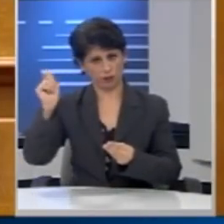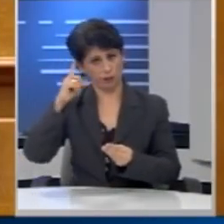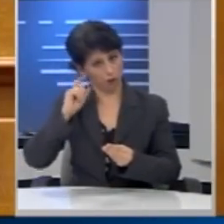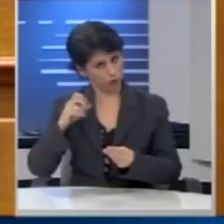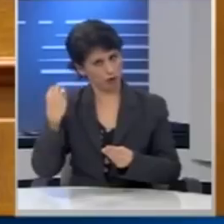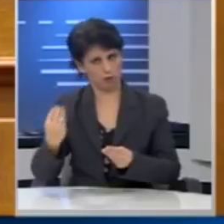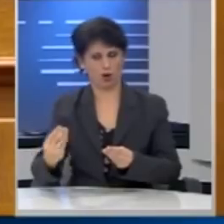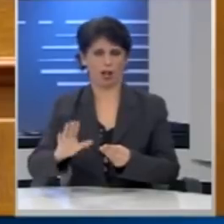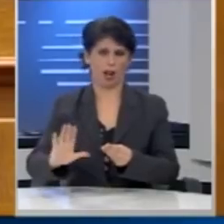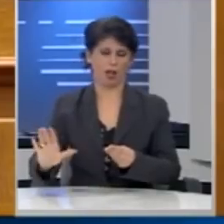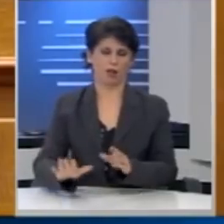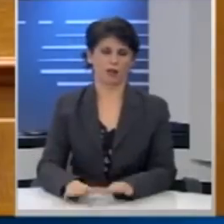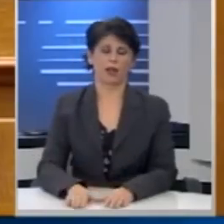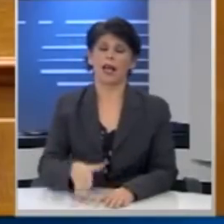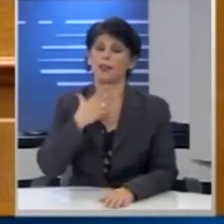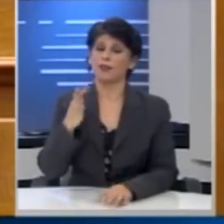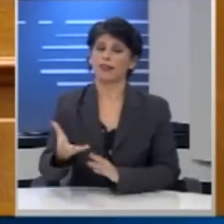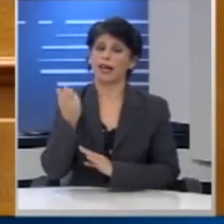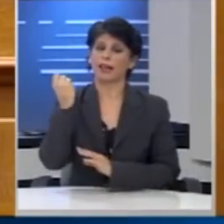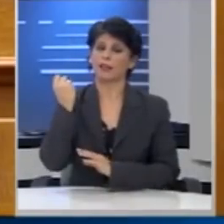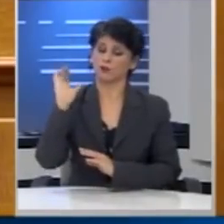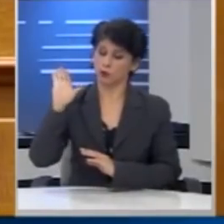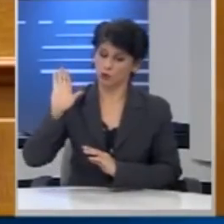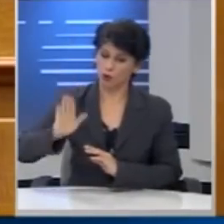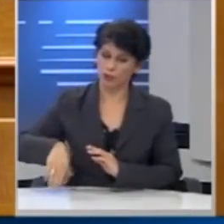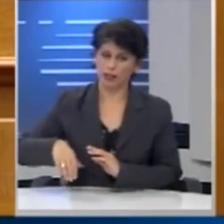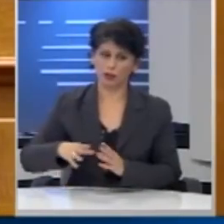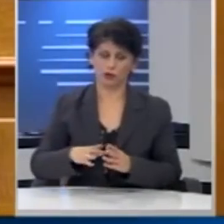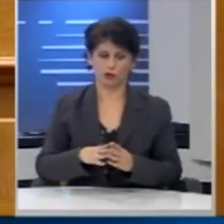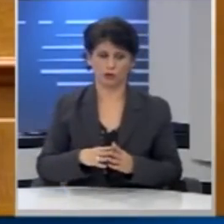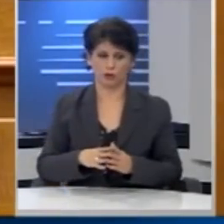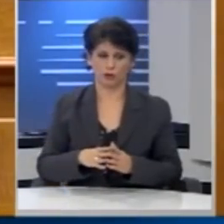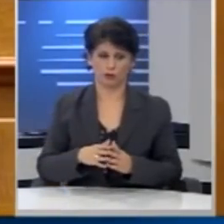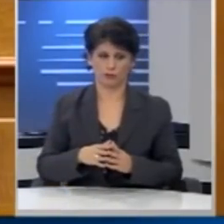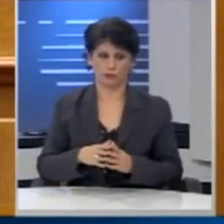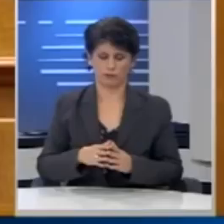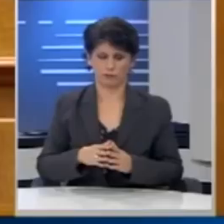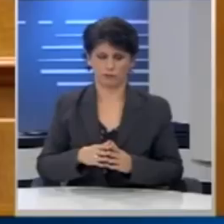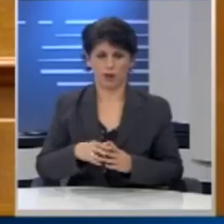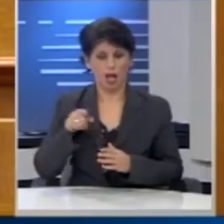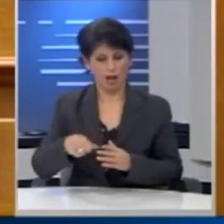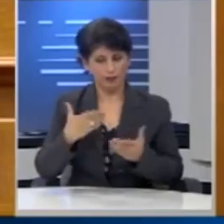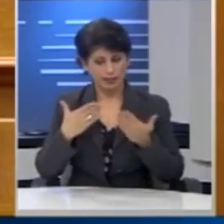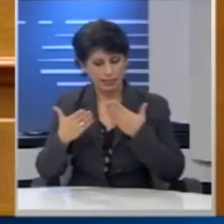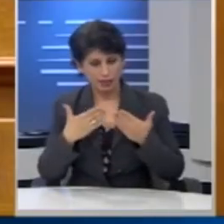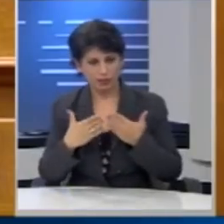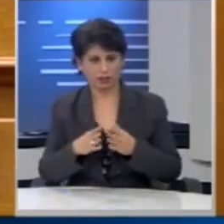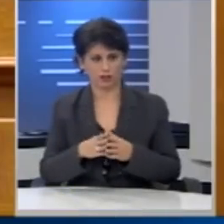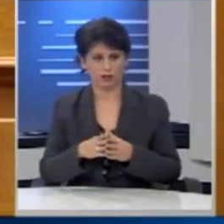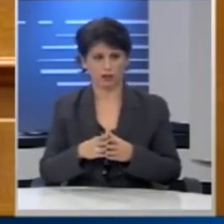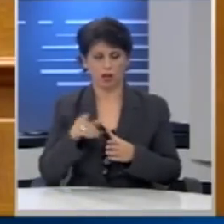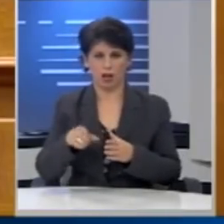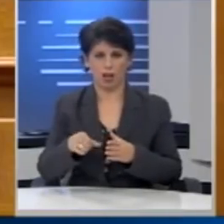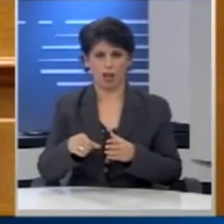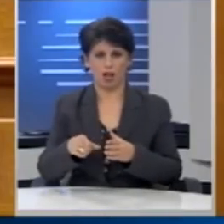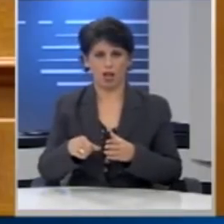όπως γνωρίζετε πολύ καλά. Άρα ας κρατήσουμε τουλάχιστον στο τέλος αυτής της συνεδρίασης αυτό